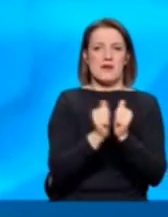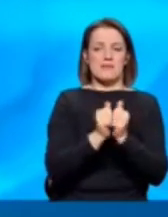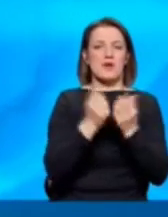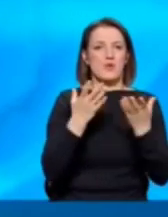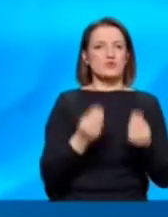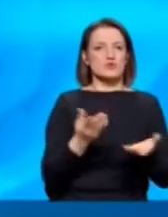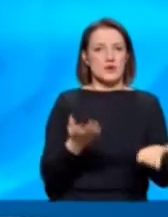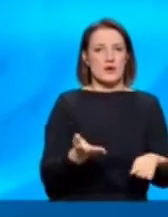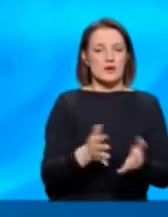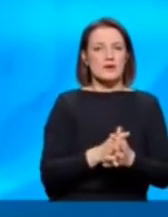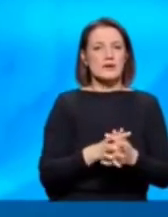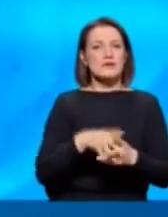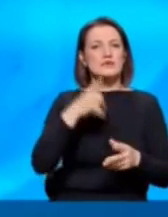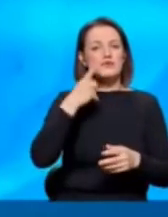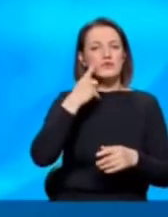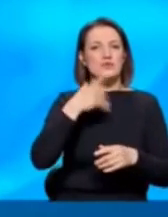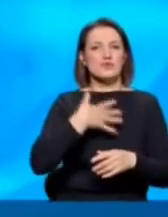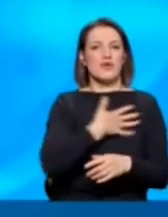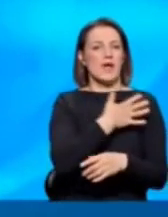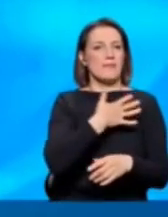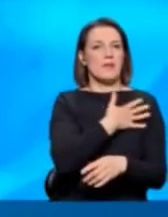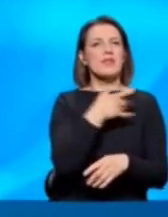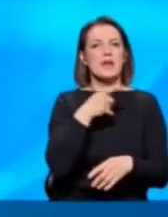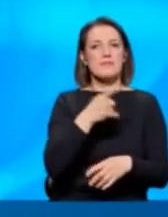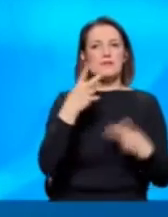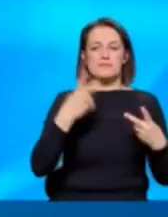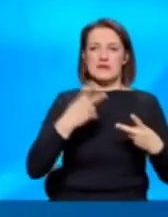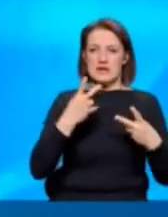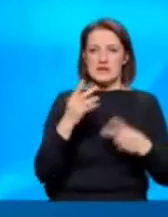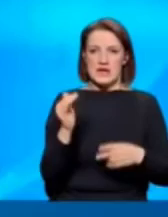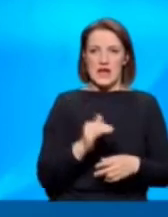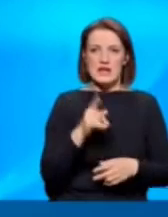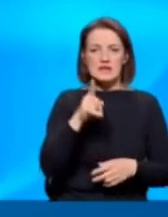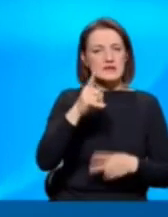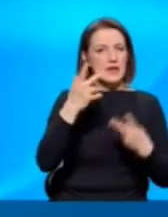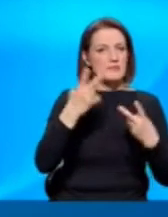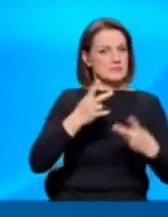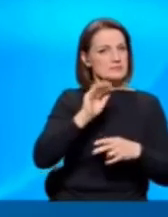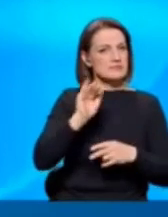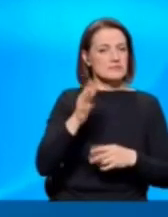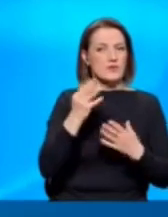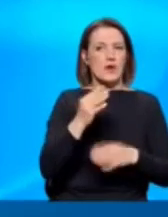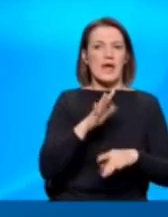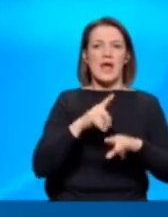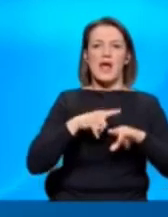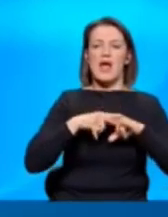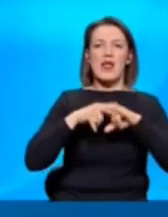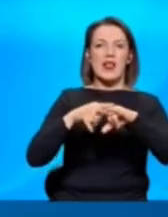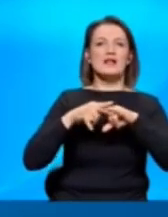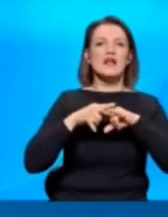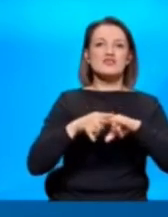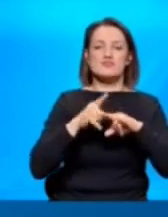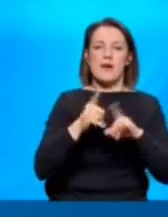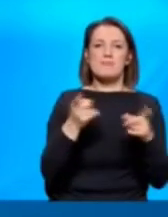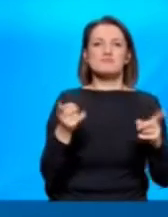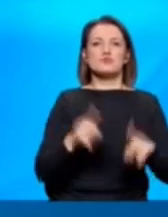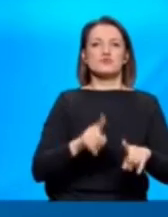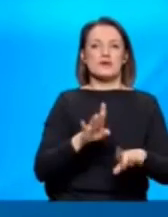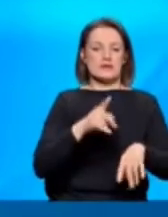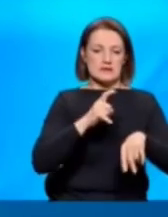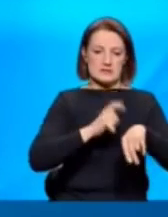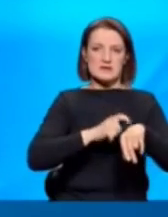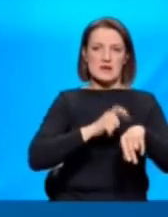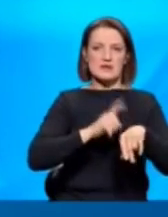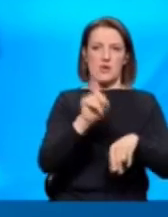yana gelecek Gillette AK Parti'den bir mesaj geldi Dün sana da gelmiştir helalleşme buluşması Hani